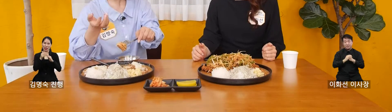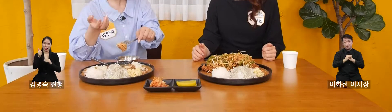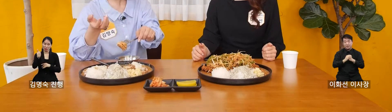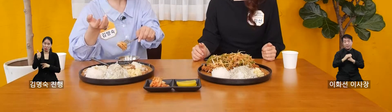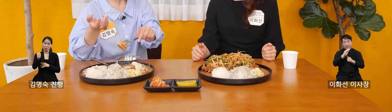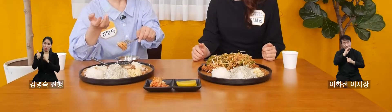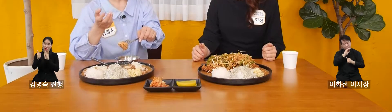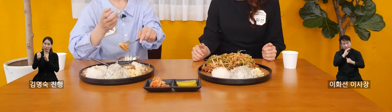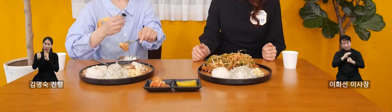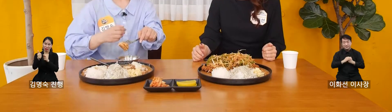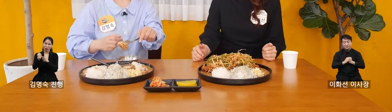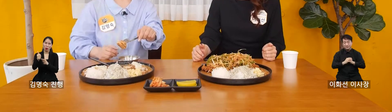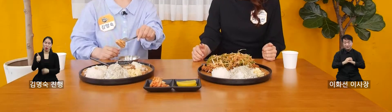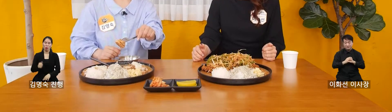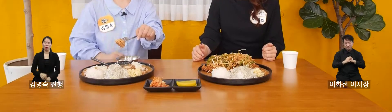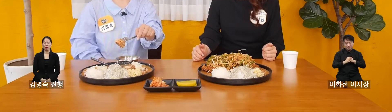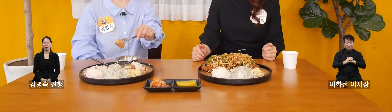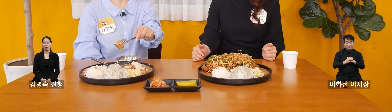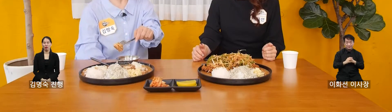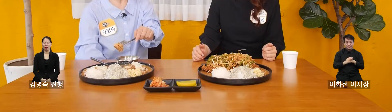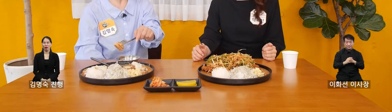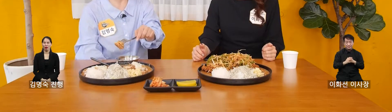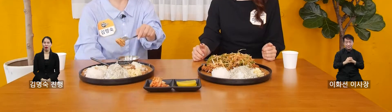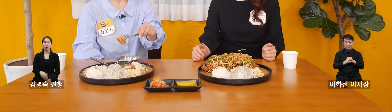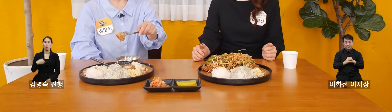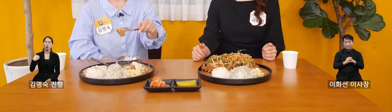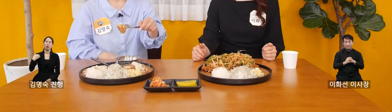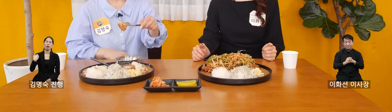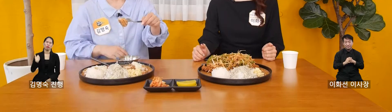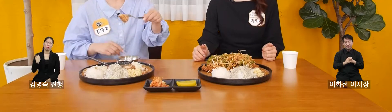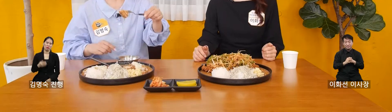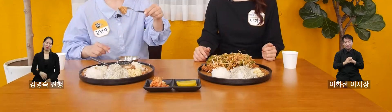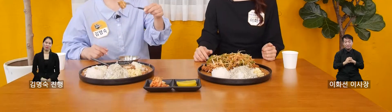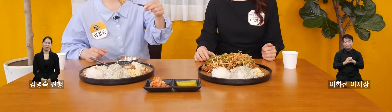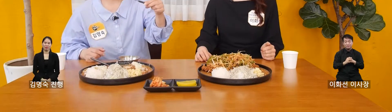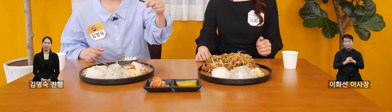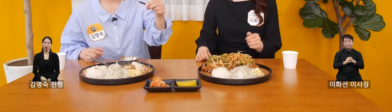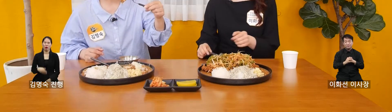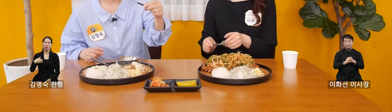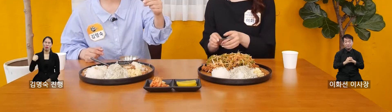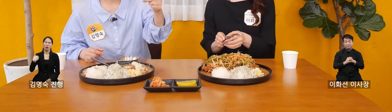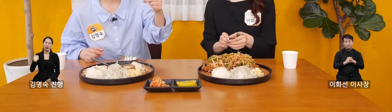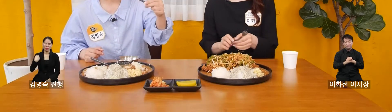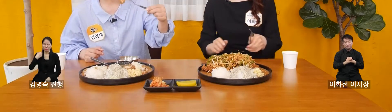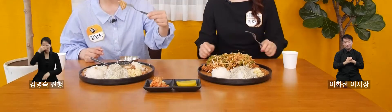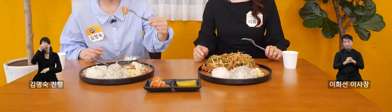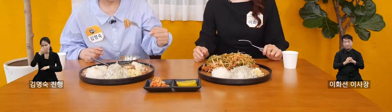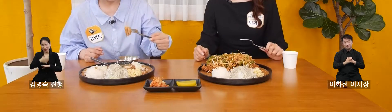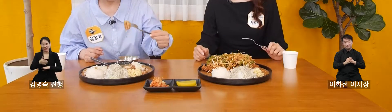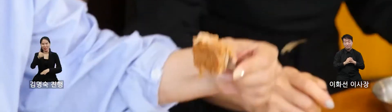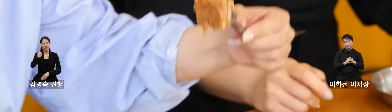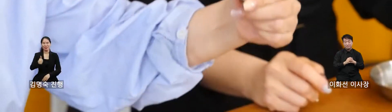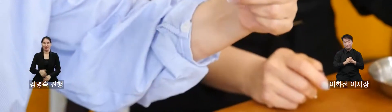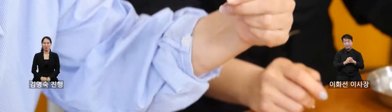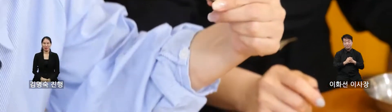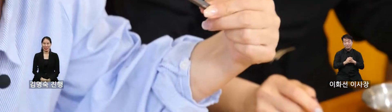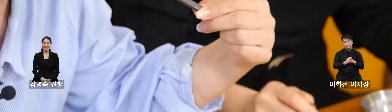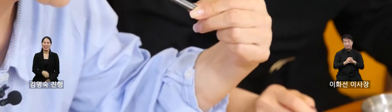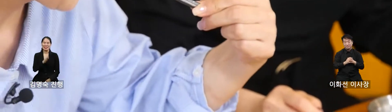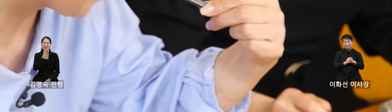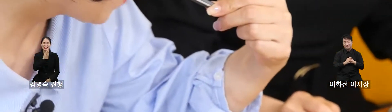그 사장님? 맞습니다. 아유, 몰라뵀네. 몰라뵈서 죄송해요, 사장님. 어쩐지